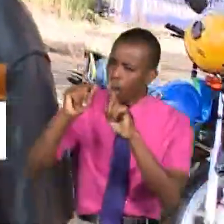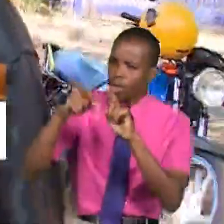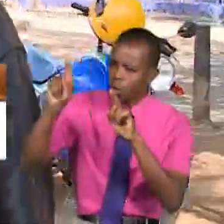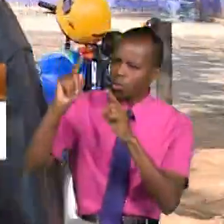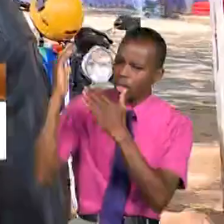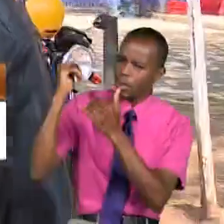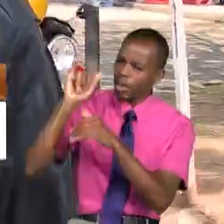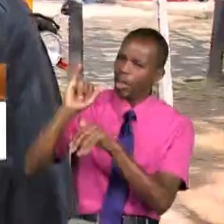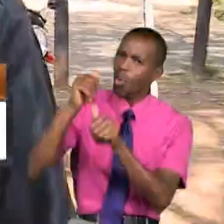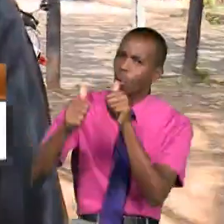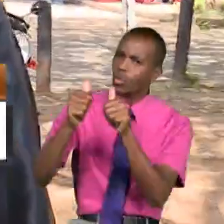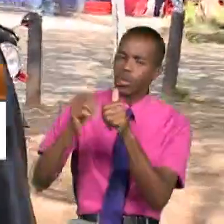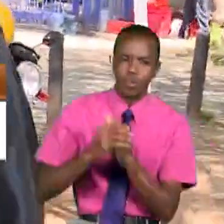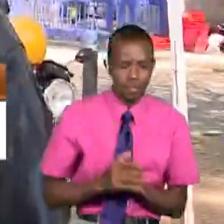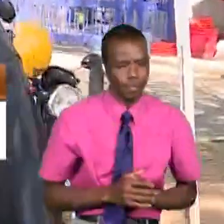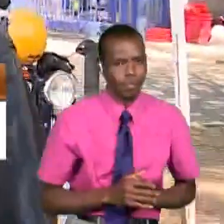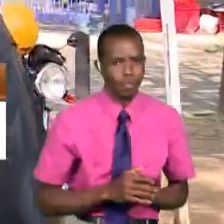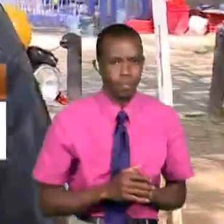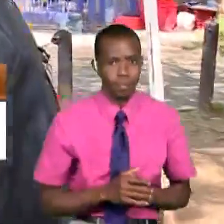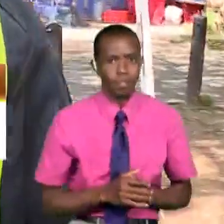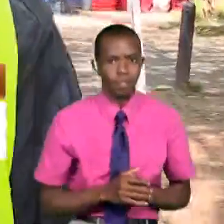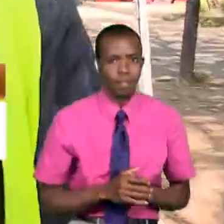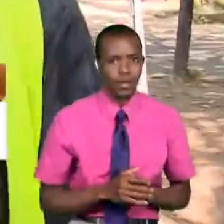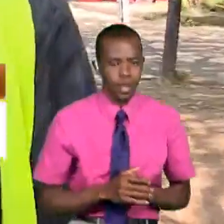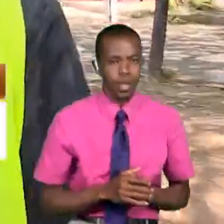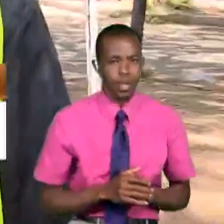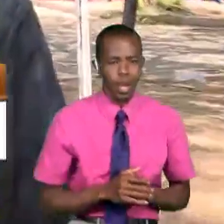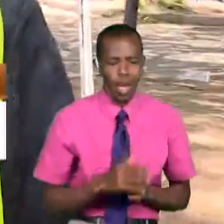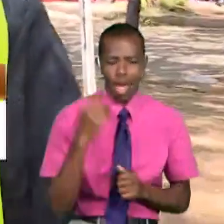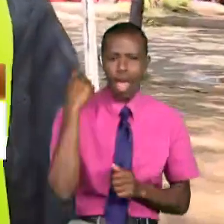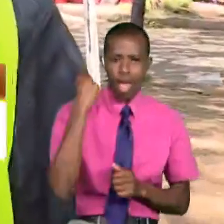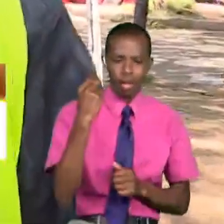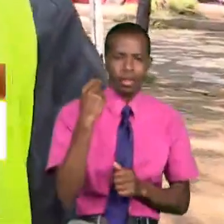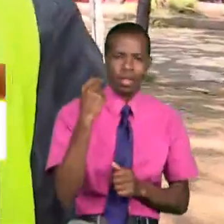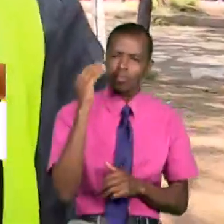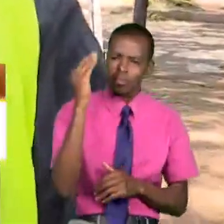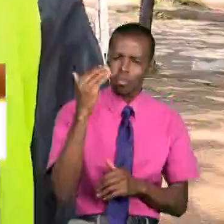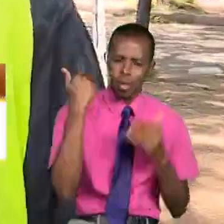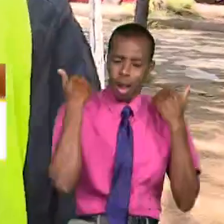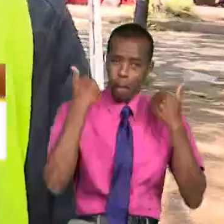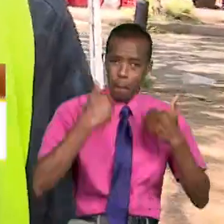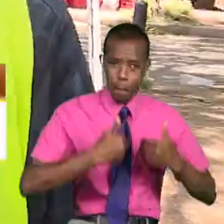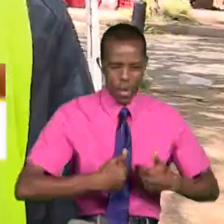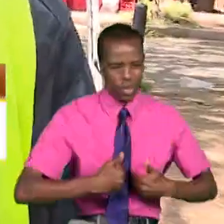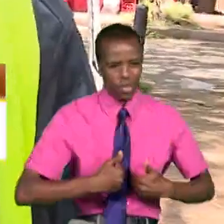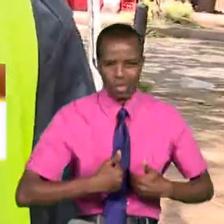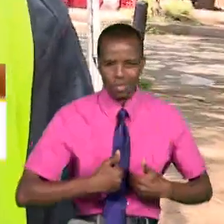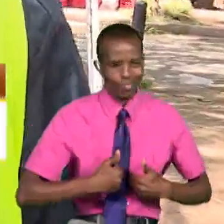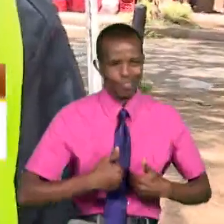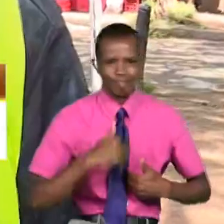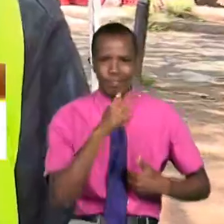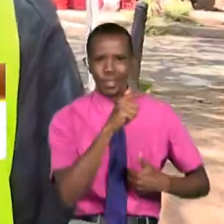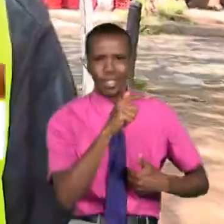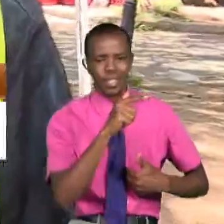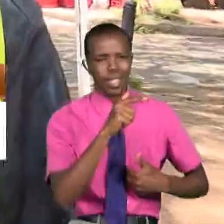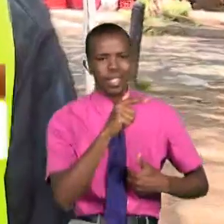ulikuwa umetarajia kusemwa ama vipi? Kulingana na maoni ya jana, mimi kama mbai niliona hiyo ilikuwa mambo